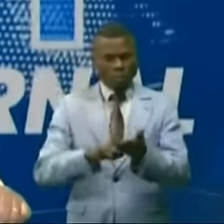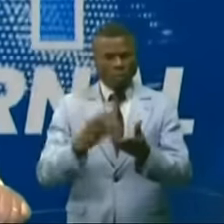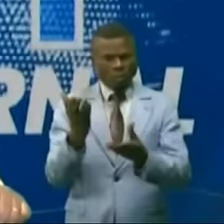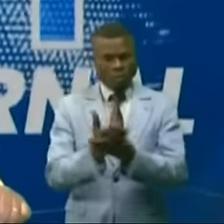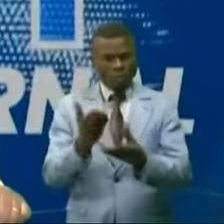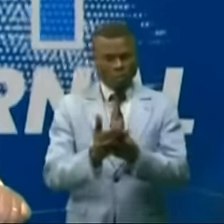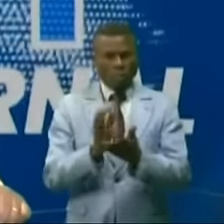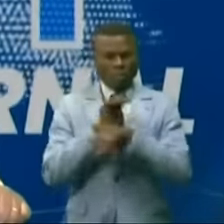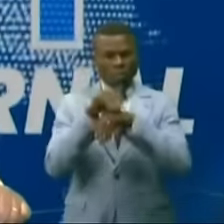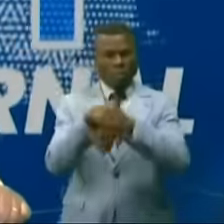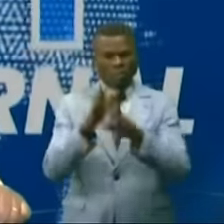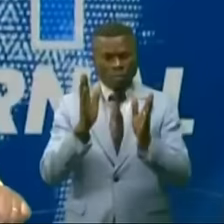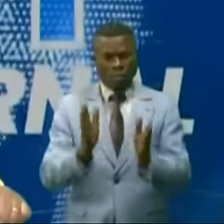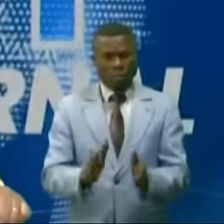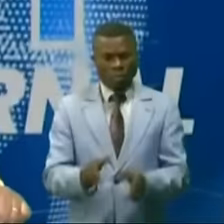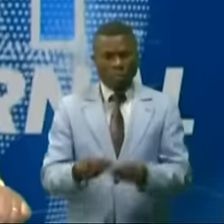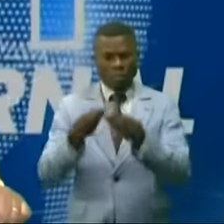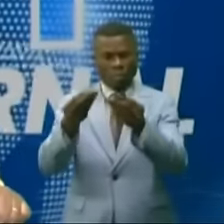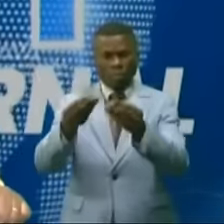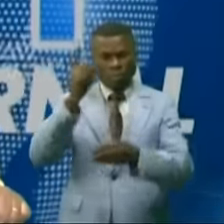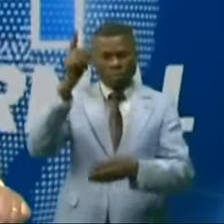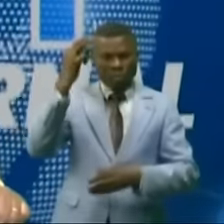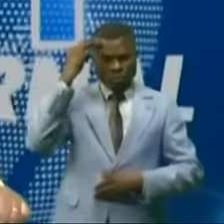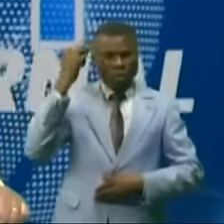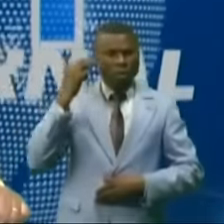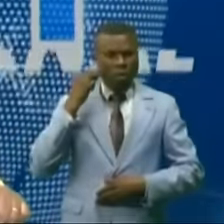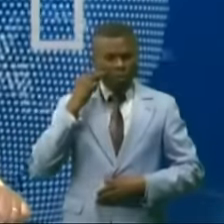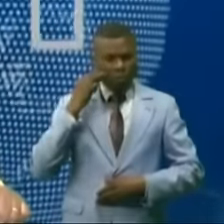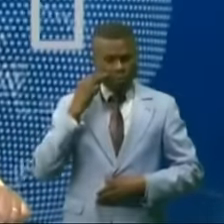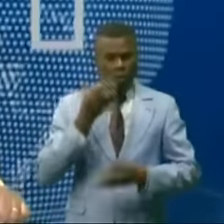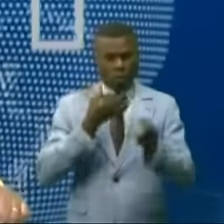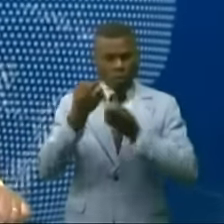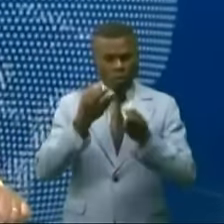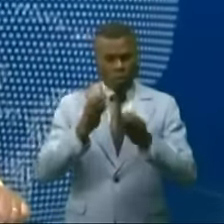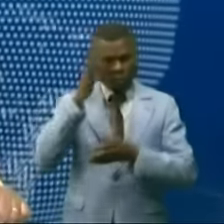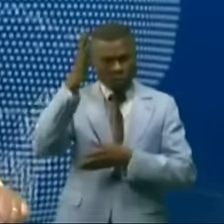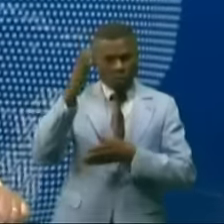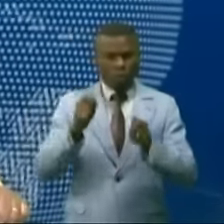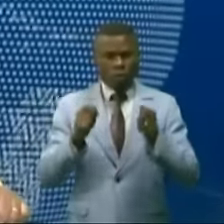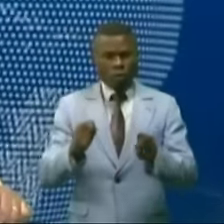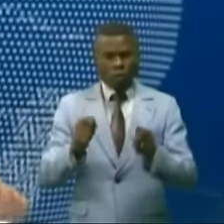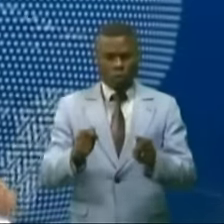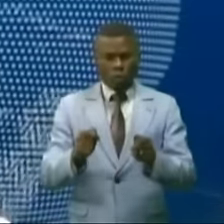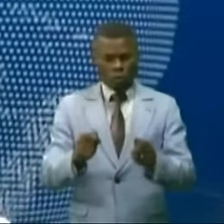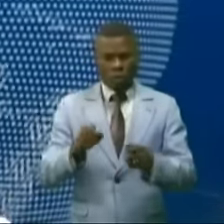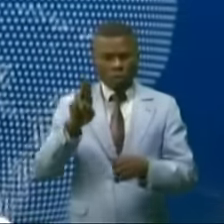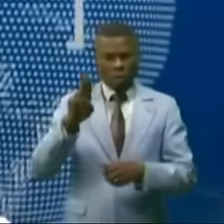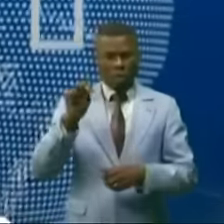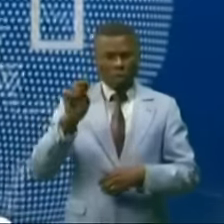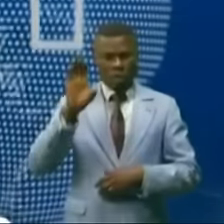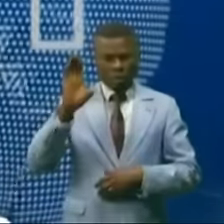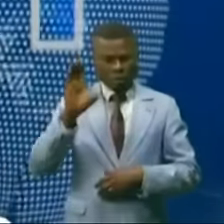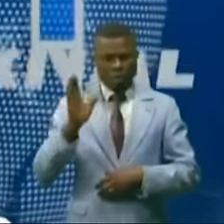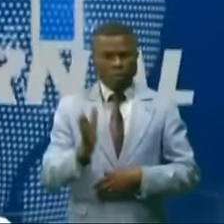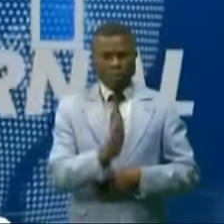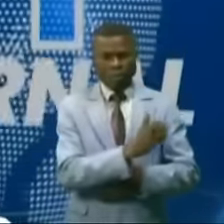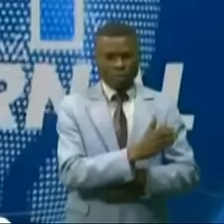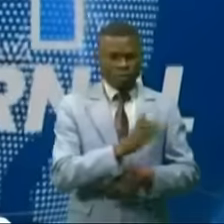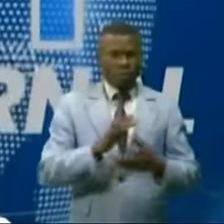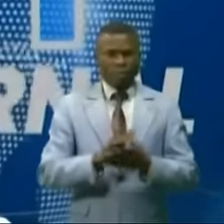acte d'engagement remis à la première ministre. Nous y reviendrons avec force détails dans nos prochaines